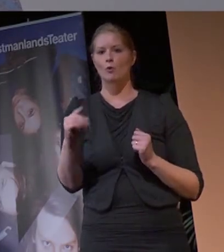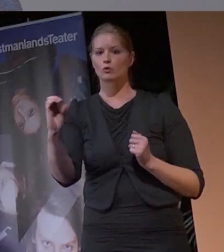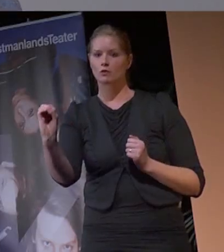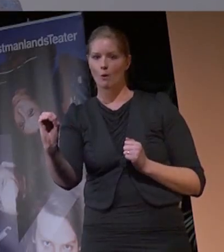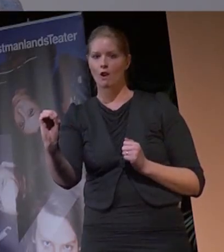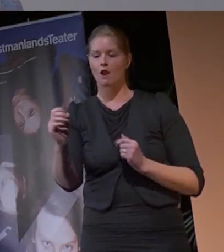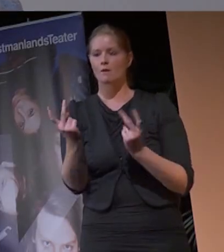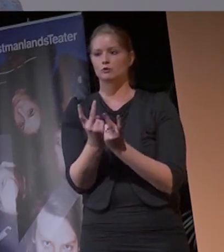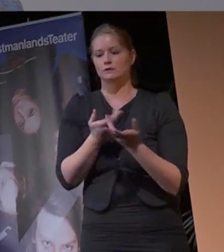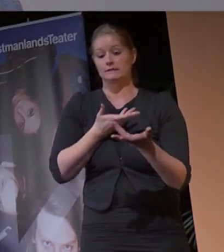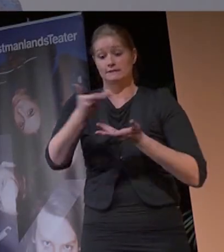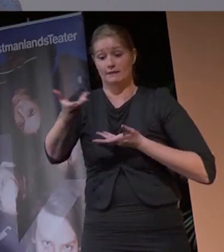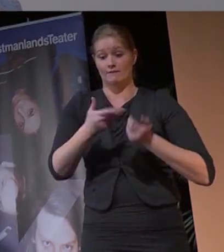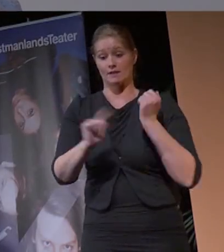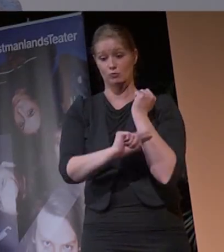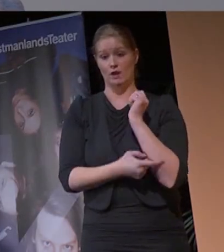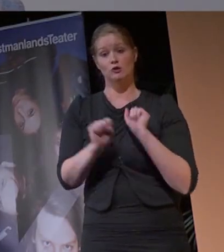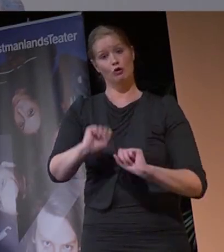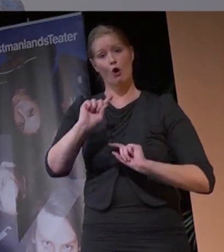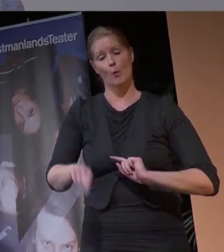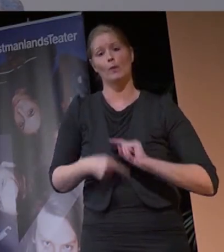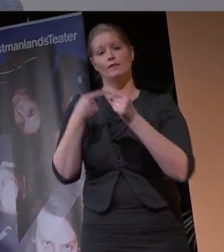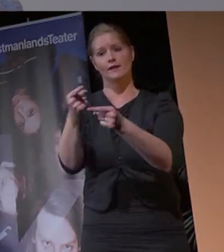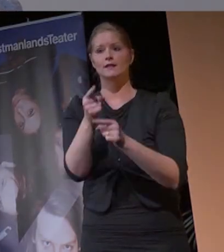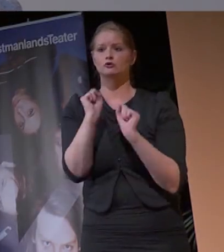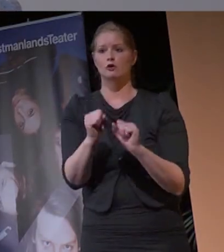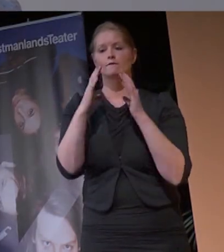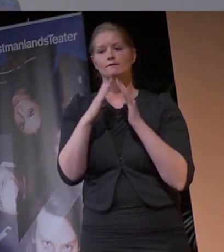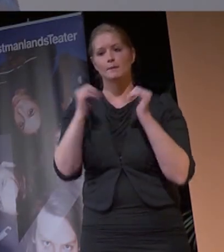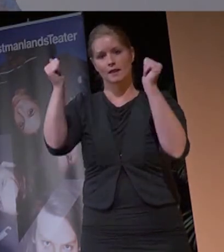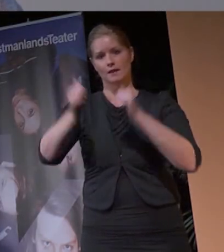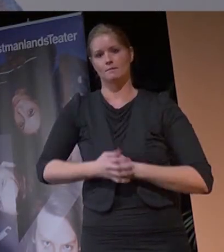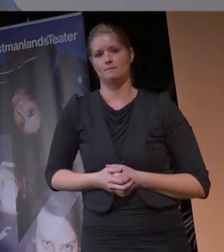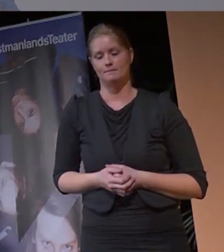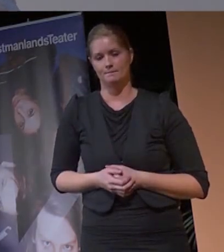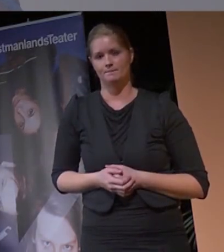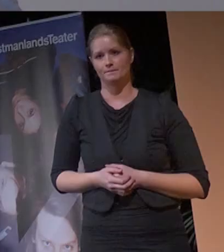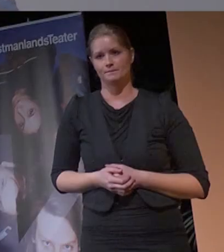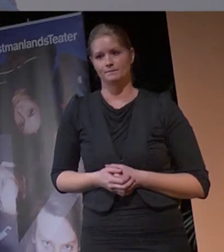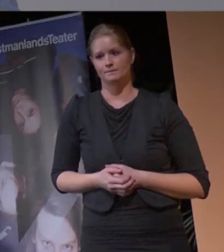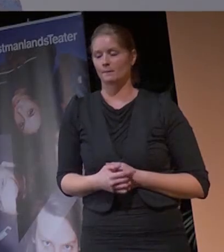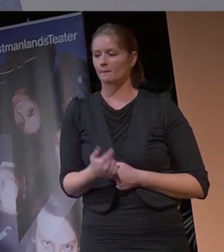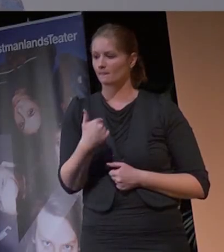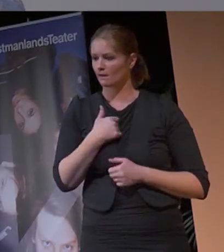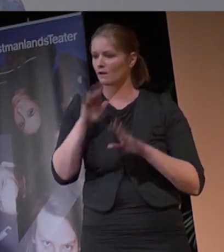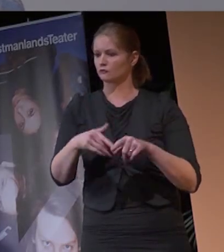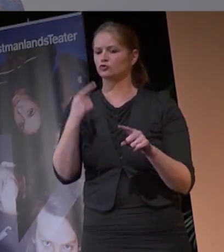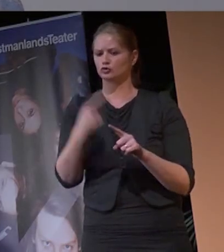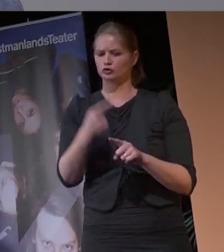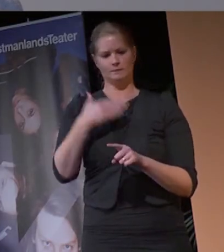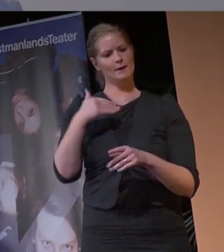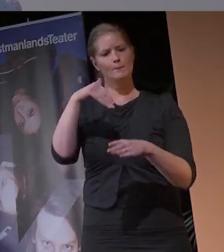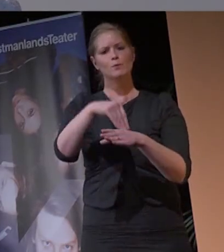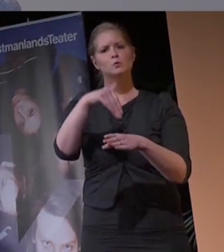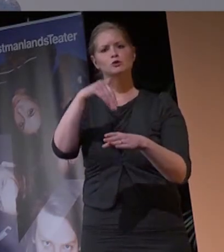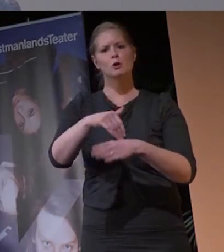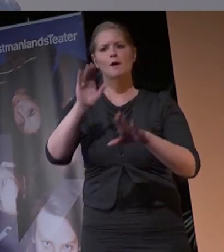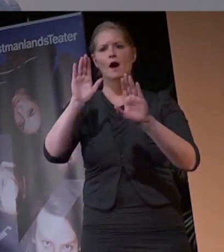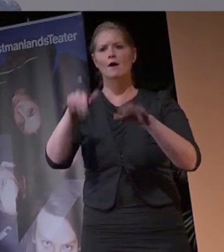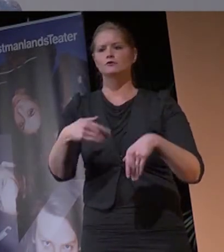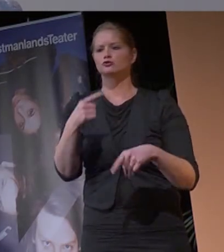Alltså samverkansmodellen, den ska utvecklas och den ska bli bättre. Och jag var väldigt tydlig med mina budskap till